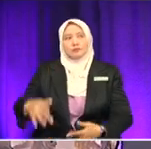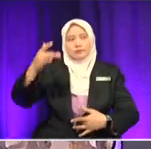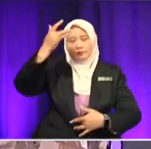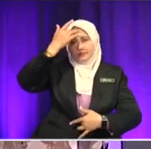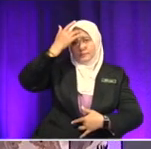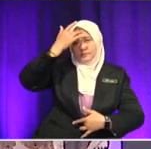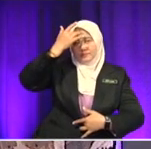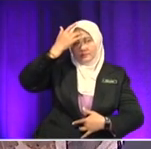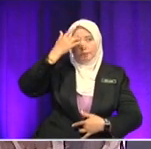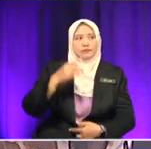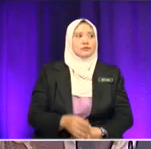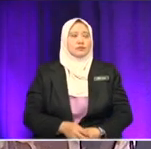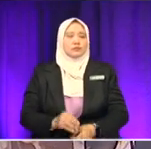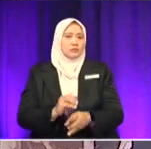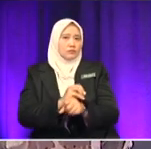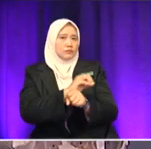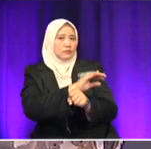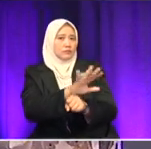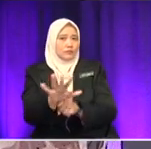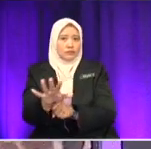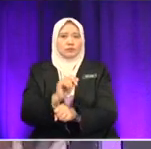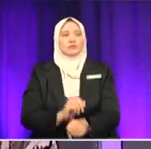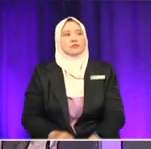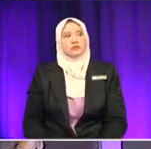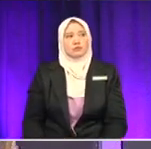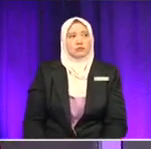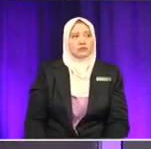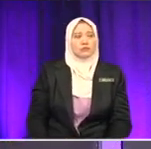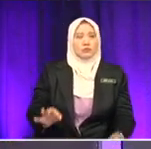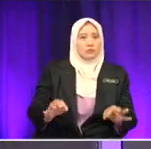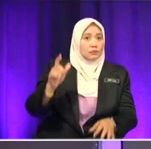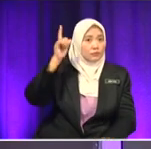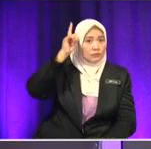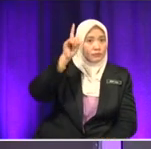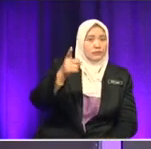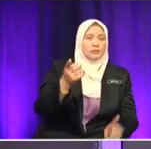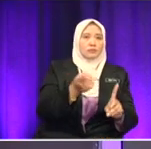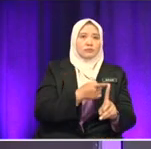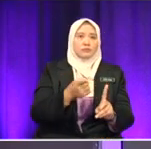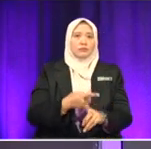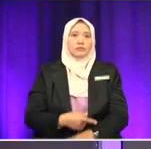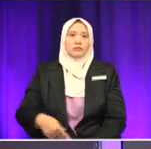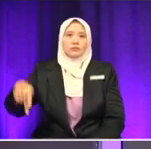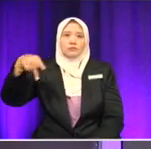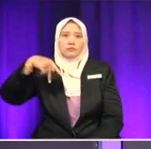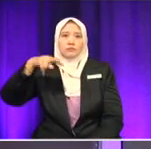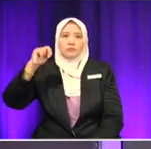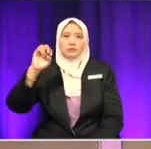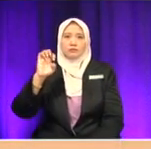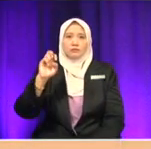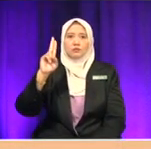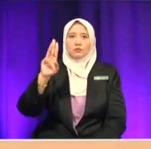hendak merawat sesetengah penyakit. Okay, mari kita lihat penyakit yang pertama iaitu pneumonia. Pneumonia disebabkan